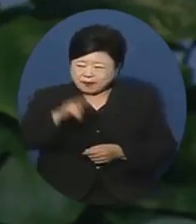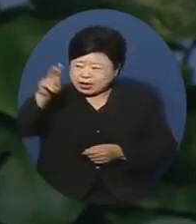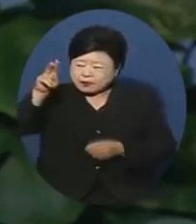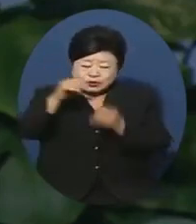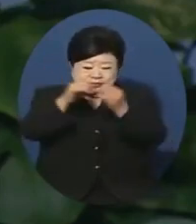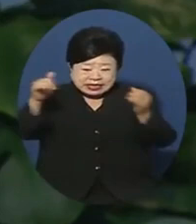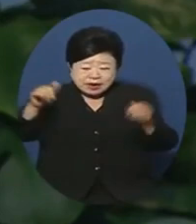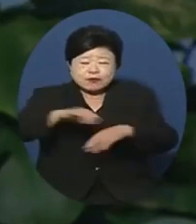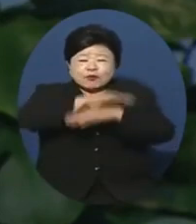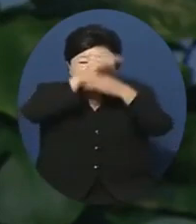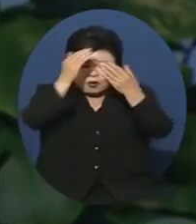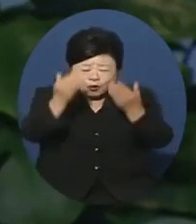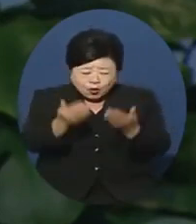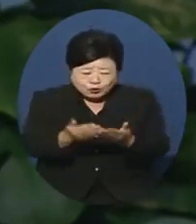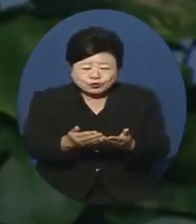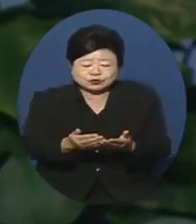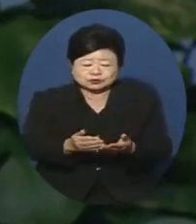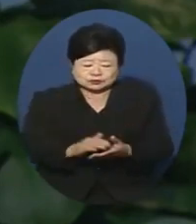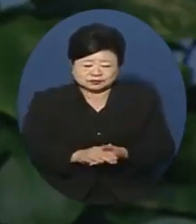자마다